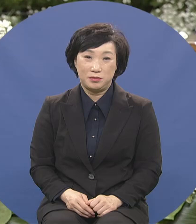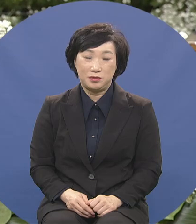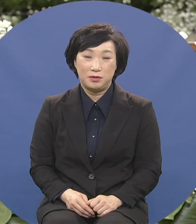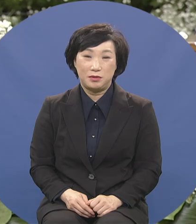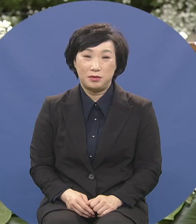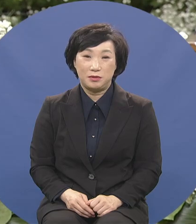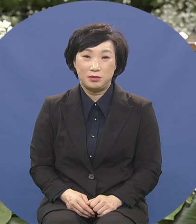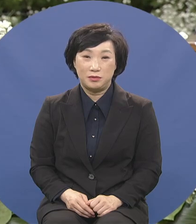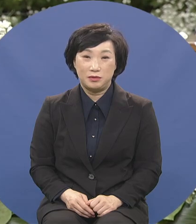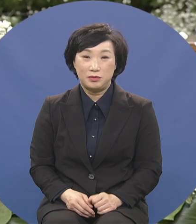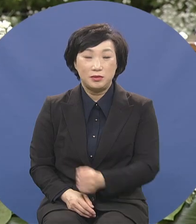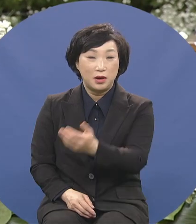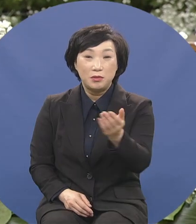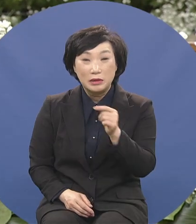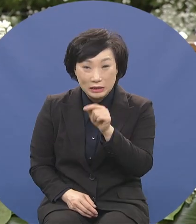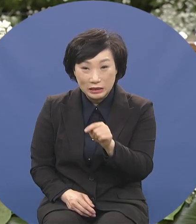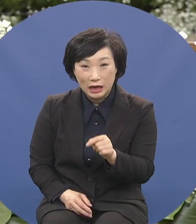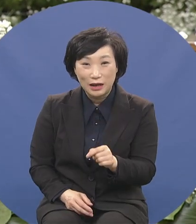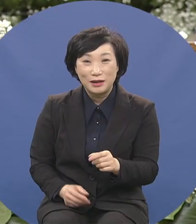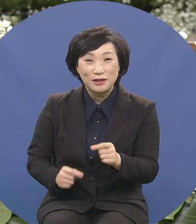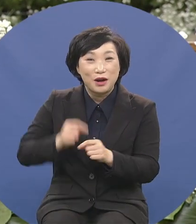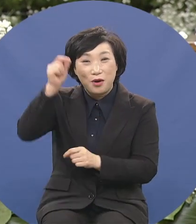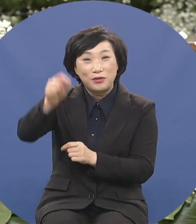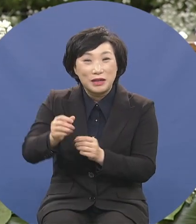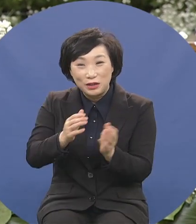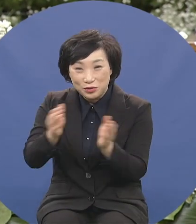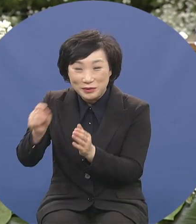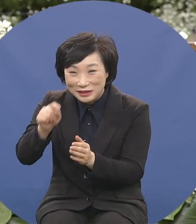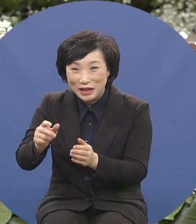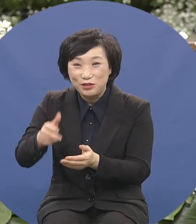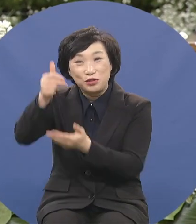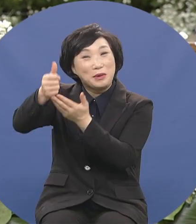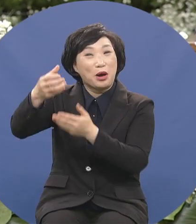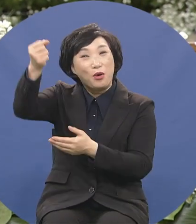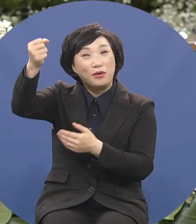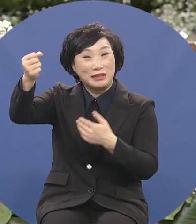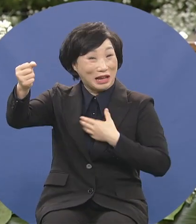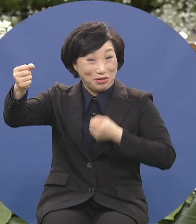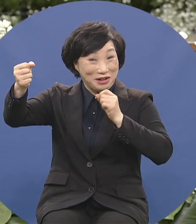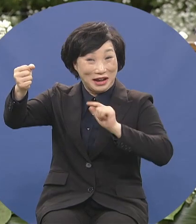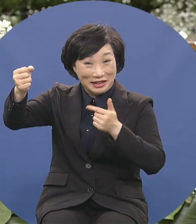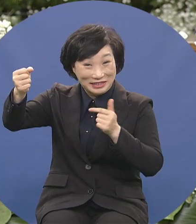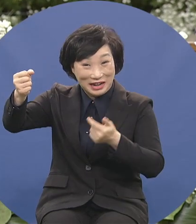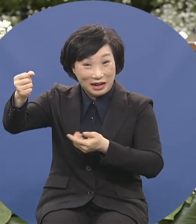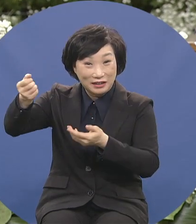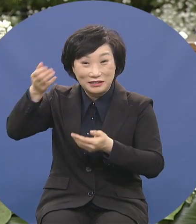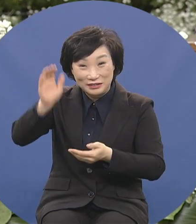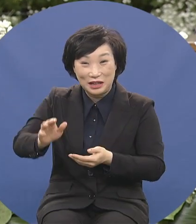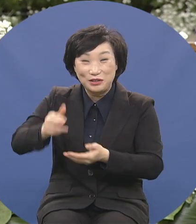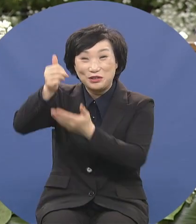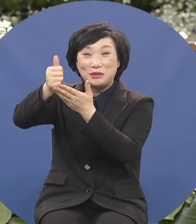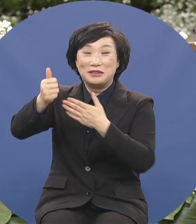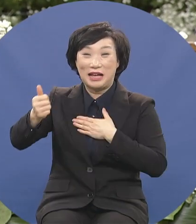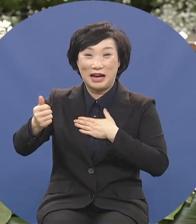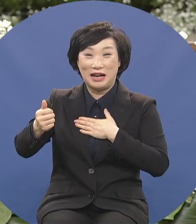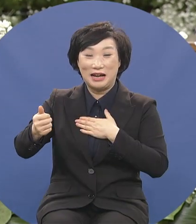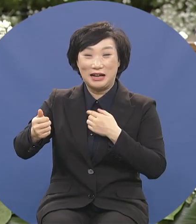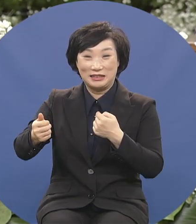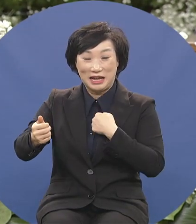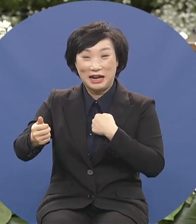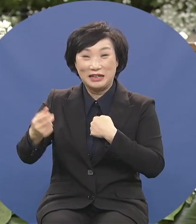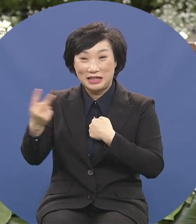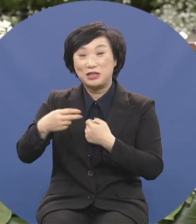그게 주님 것입니다. 내 것이 아니요. 그러나 주님은 내게 다시 돌려줄